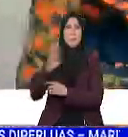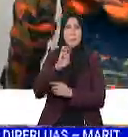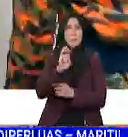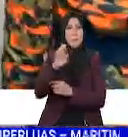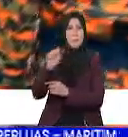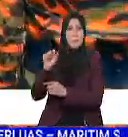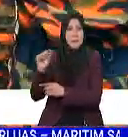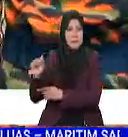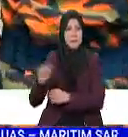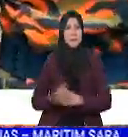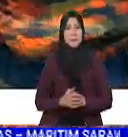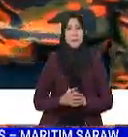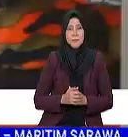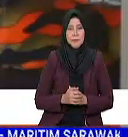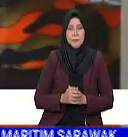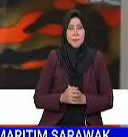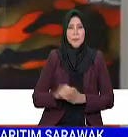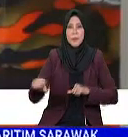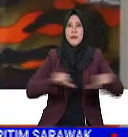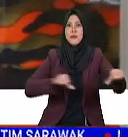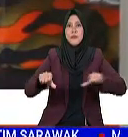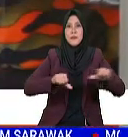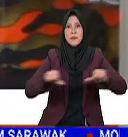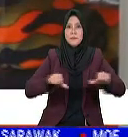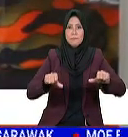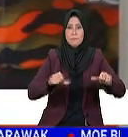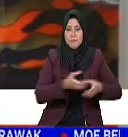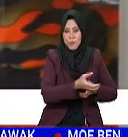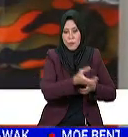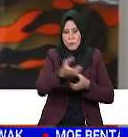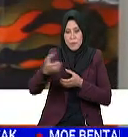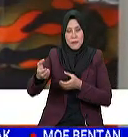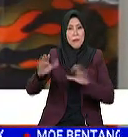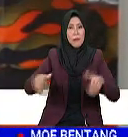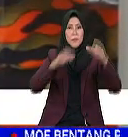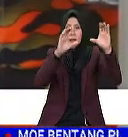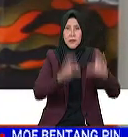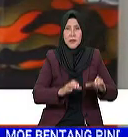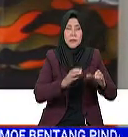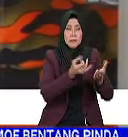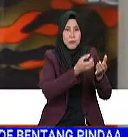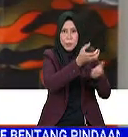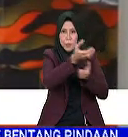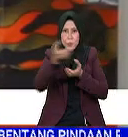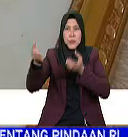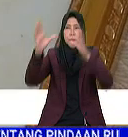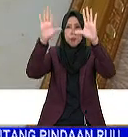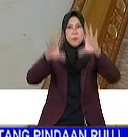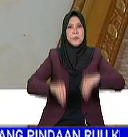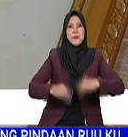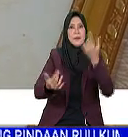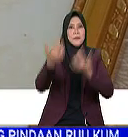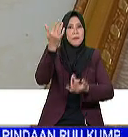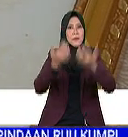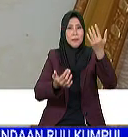laga opt-hc tentang Keboan cara-cara pemadaman kebakaran dan juga